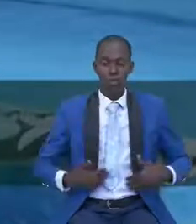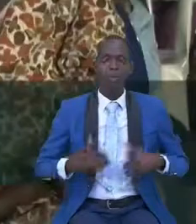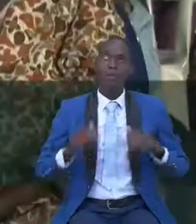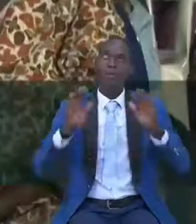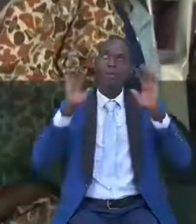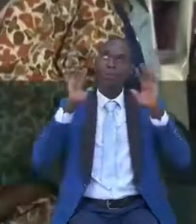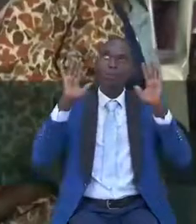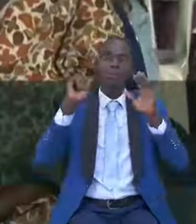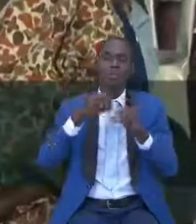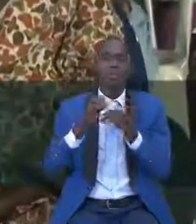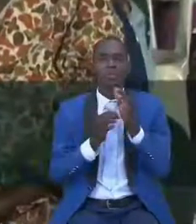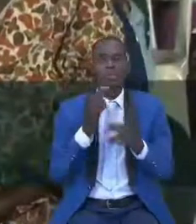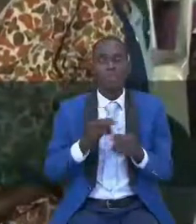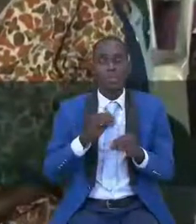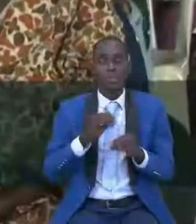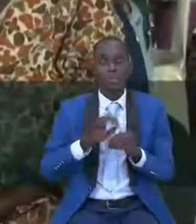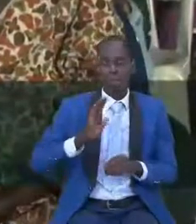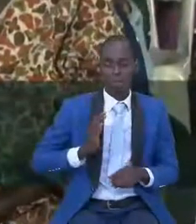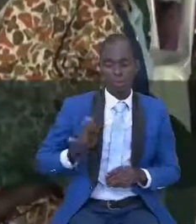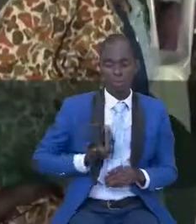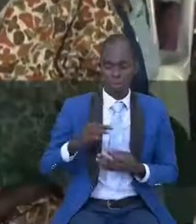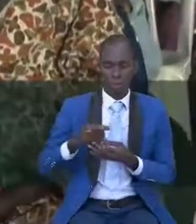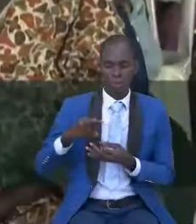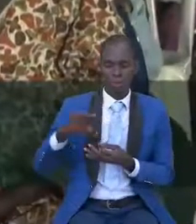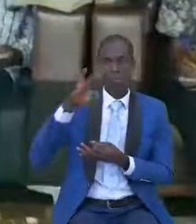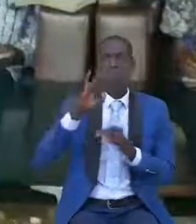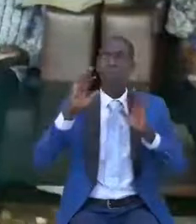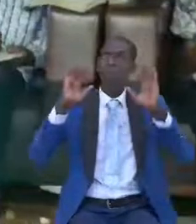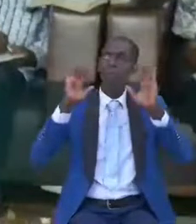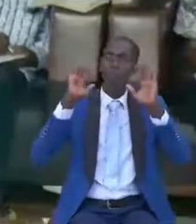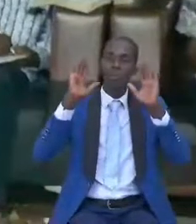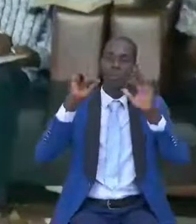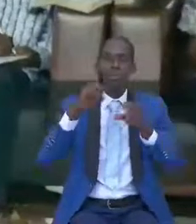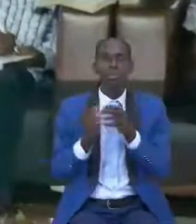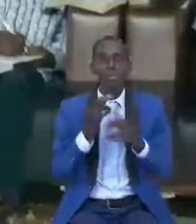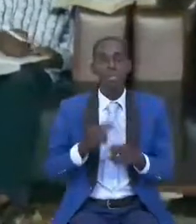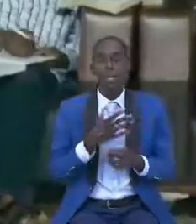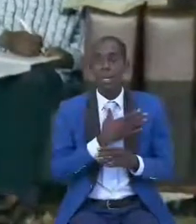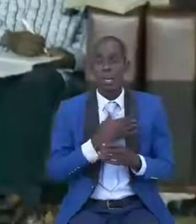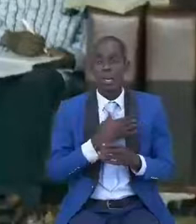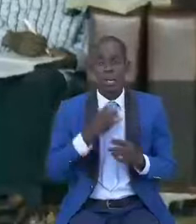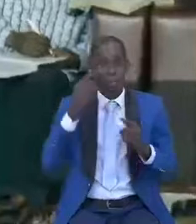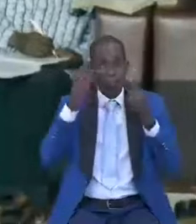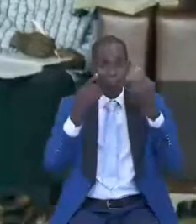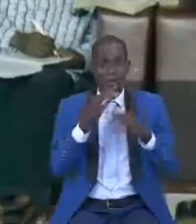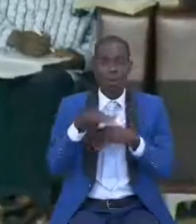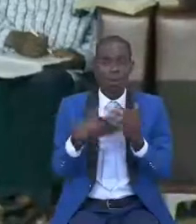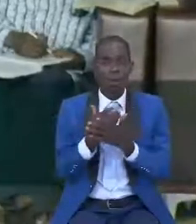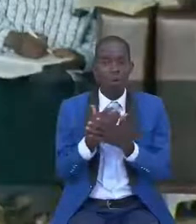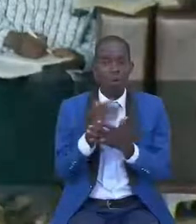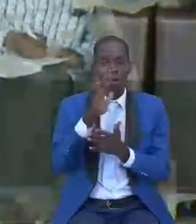prodiges. Dans ton corps, signes et prodiges. Dans ton âme, dans ton esprit, signes et